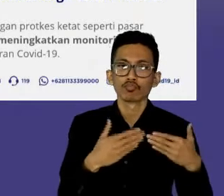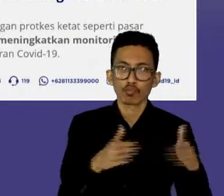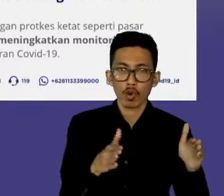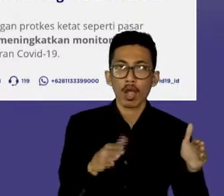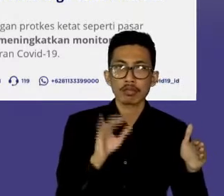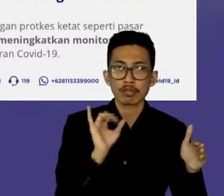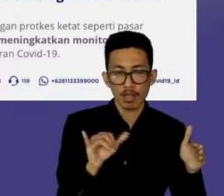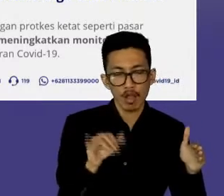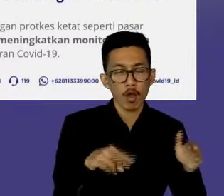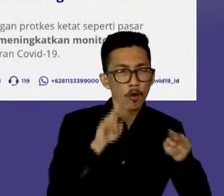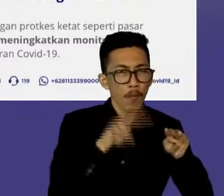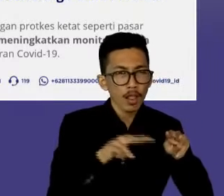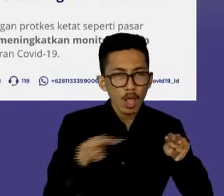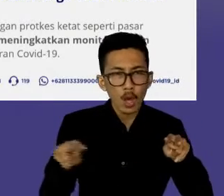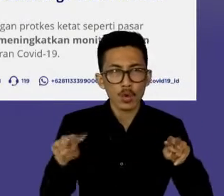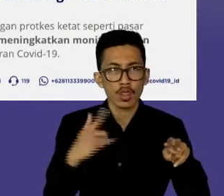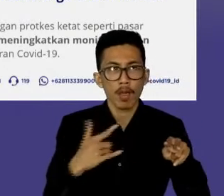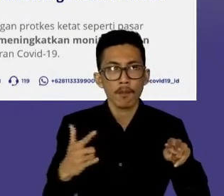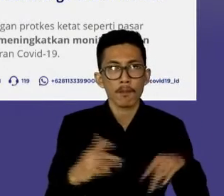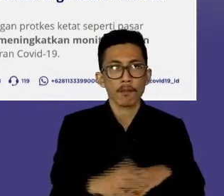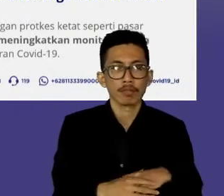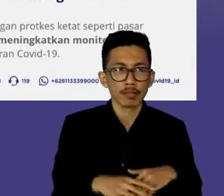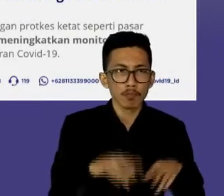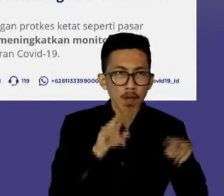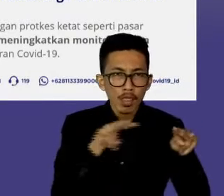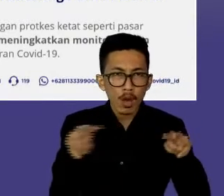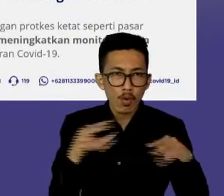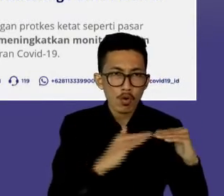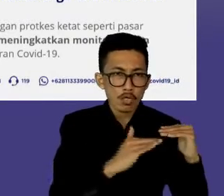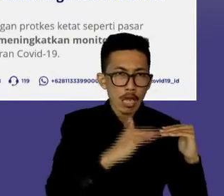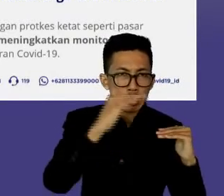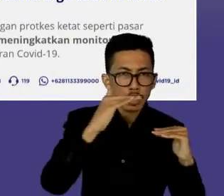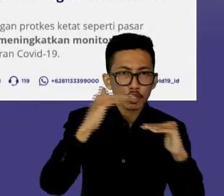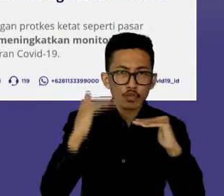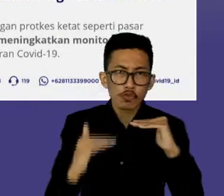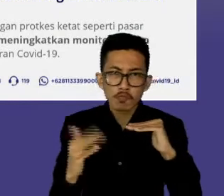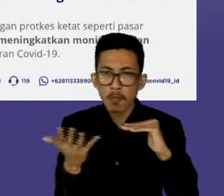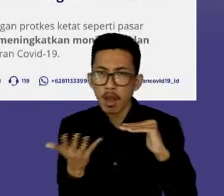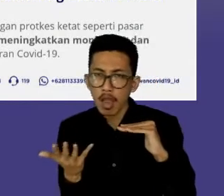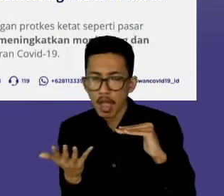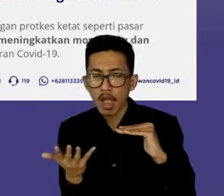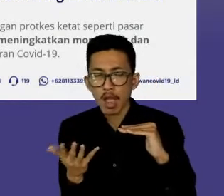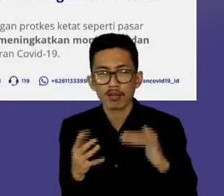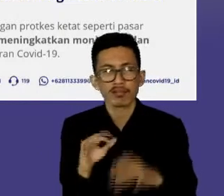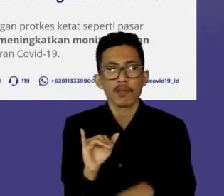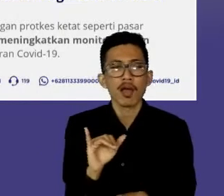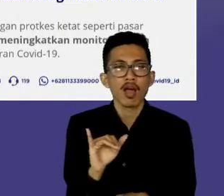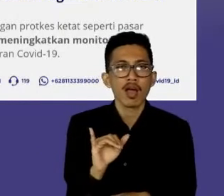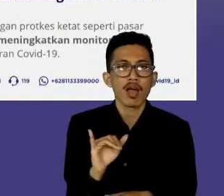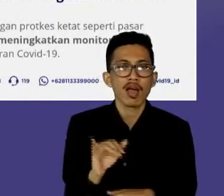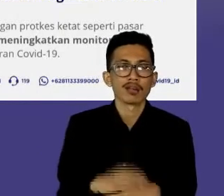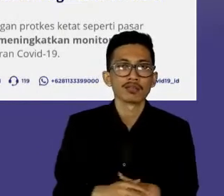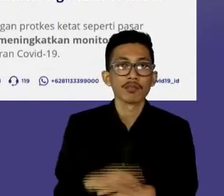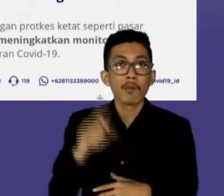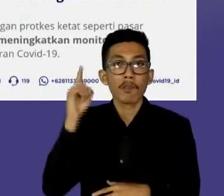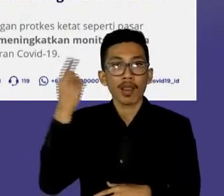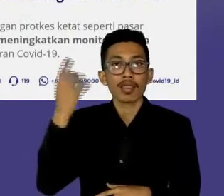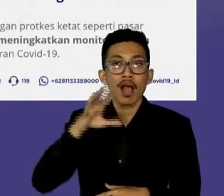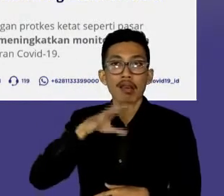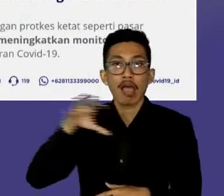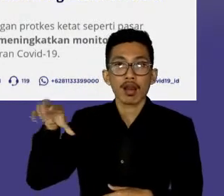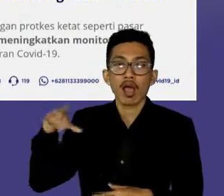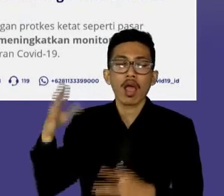tetap dipantau, kayak tadi kan kita memantau ya, mana sih yang naik, mana sih yang turun, siapa sih yang kepatuhannya naik. Bahkan kalau untuk di pemerintah